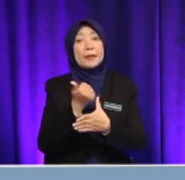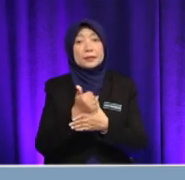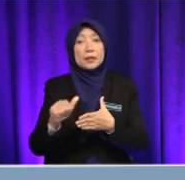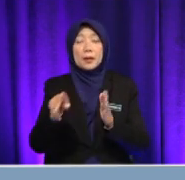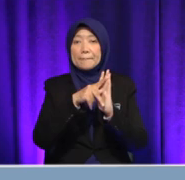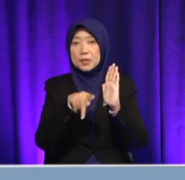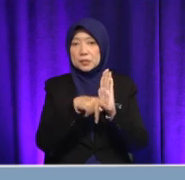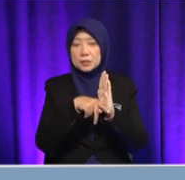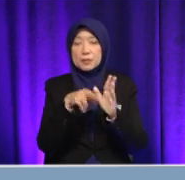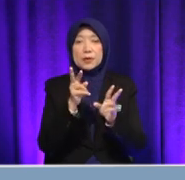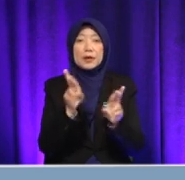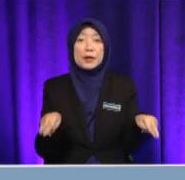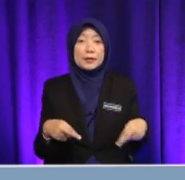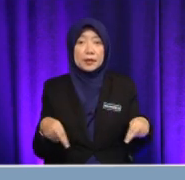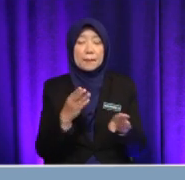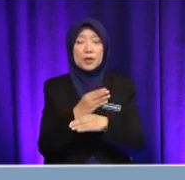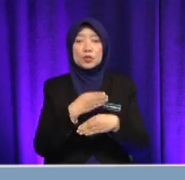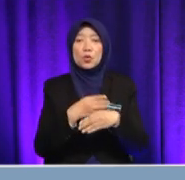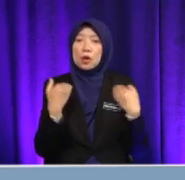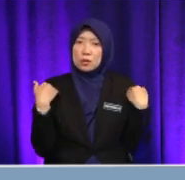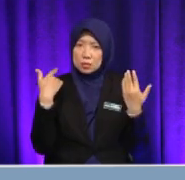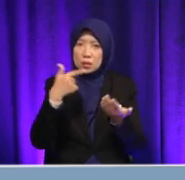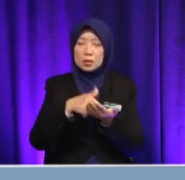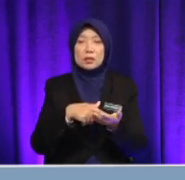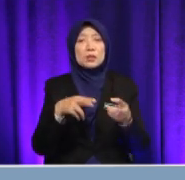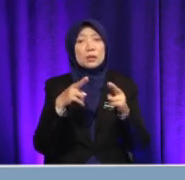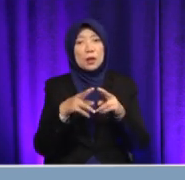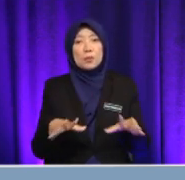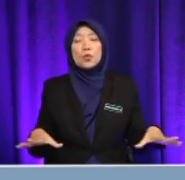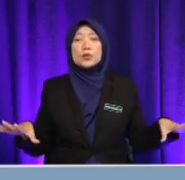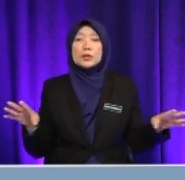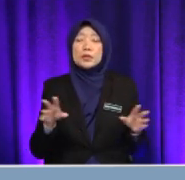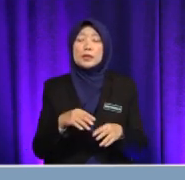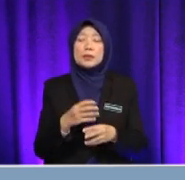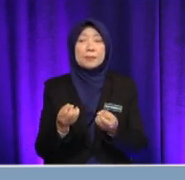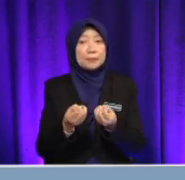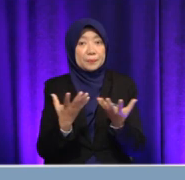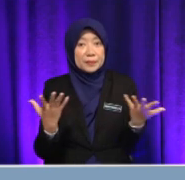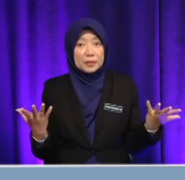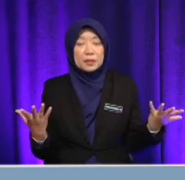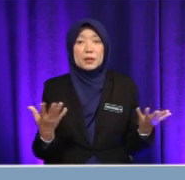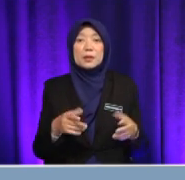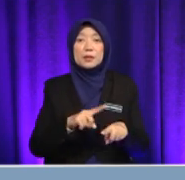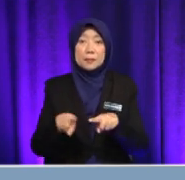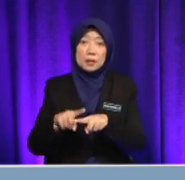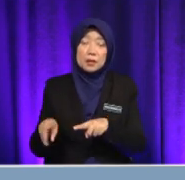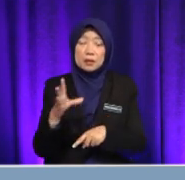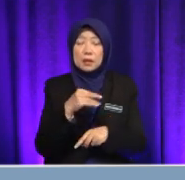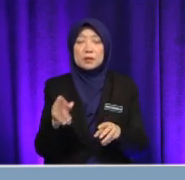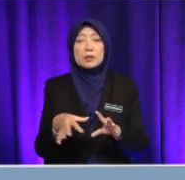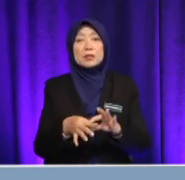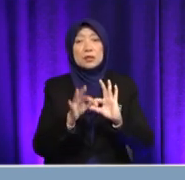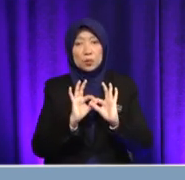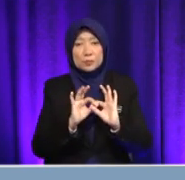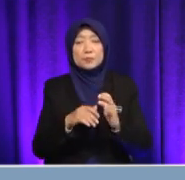lagi contohnya Harmoni apalagi ke berbagaian dan juga kesatuan Oke kemudian